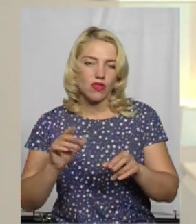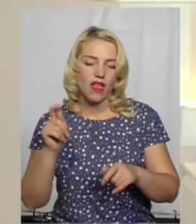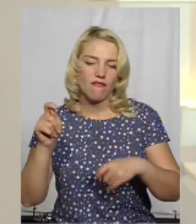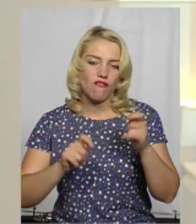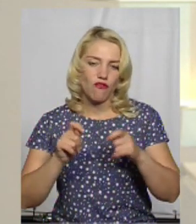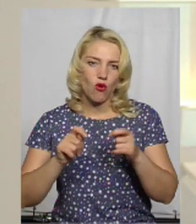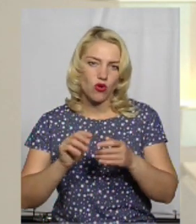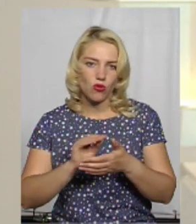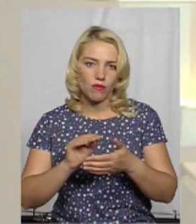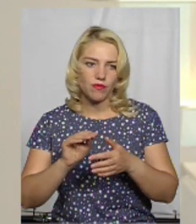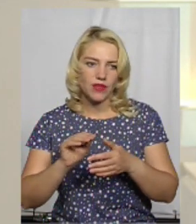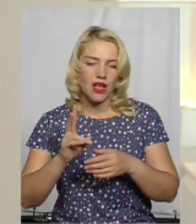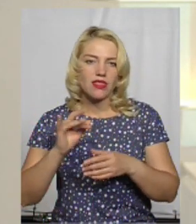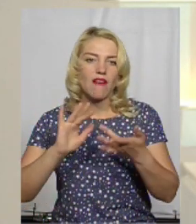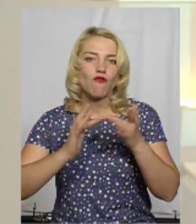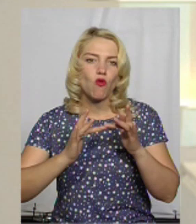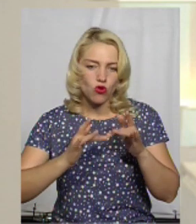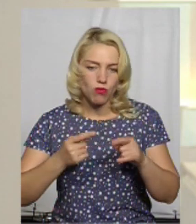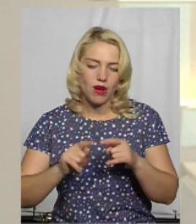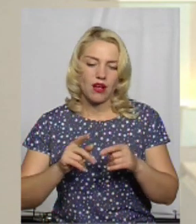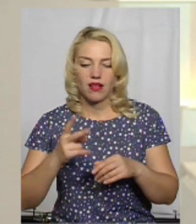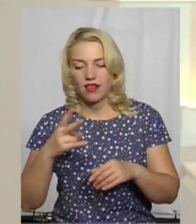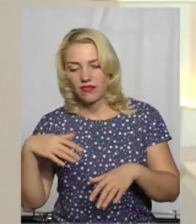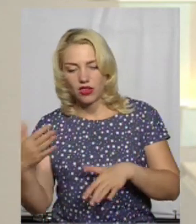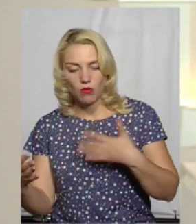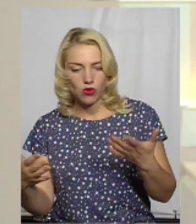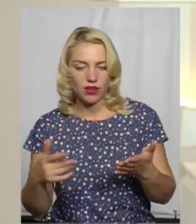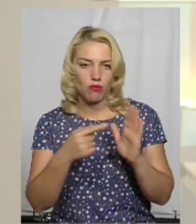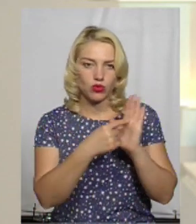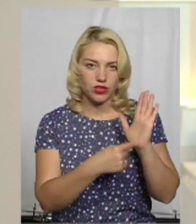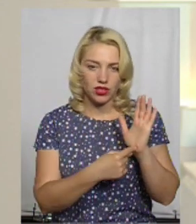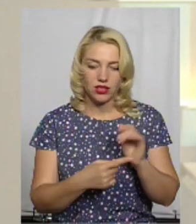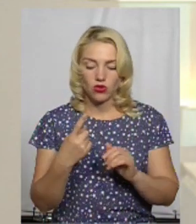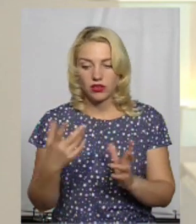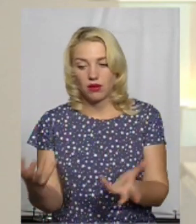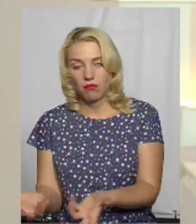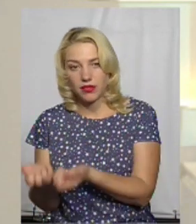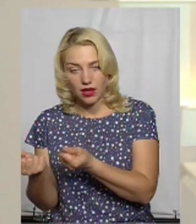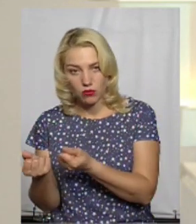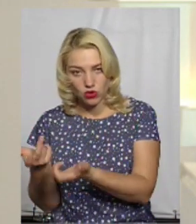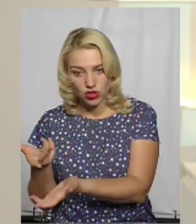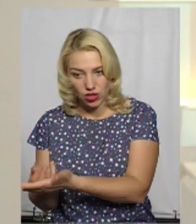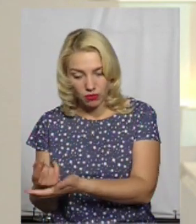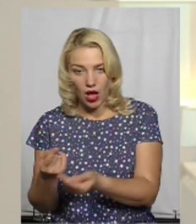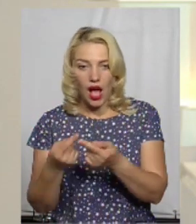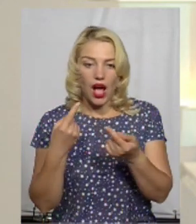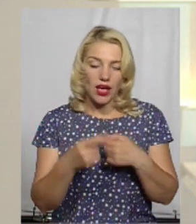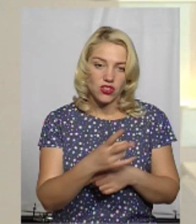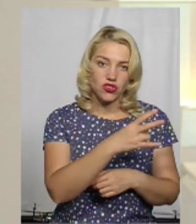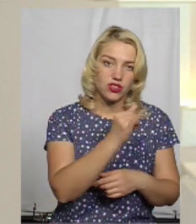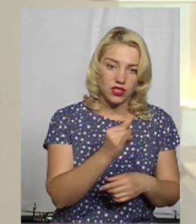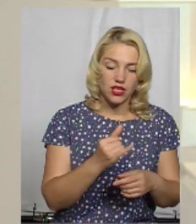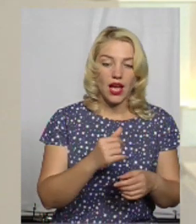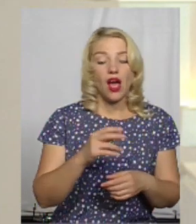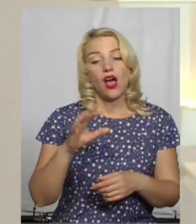батьки поділились на два табори. Одні підтримують щеплення, інші – ні. Незважаючи на те, що сама пані